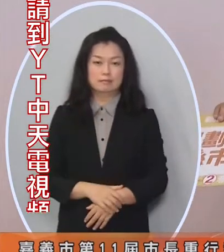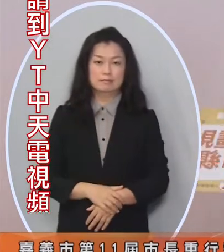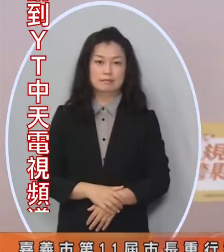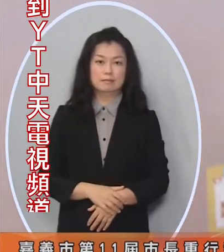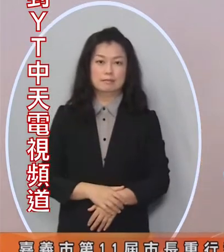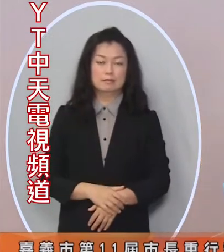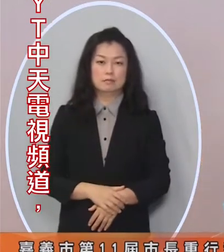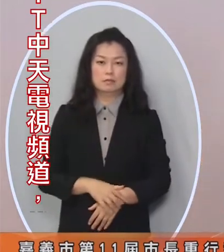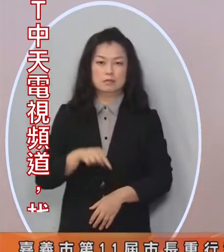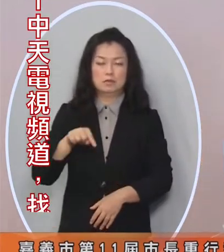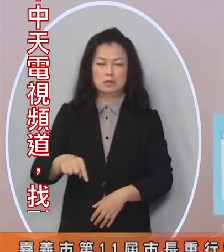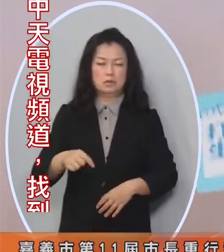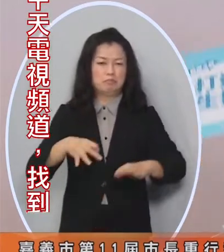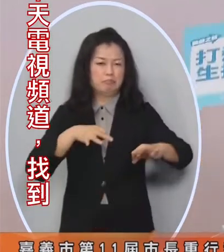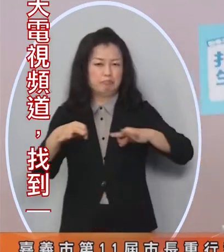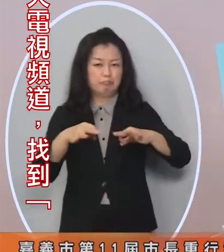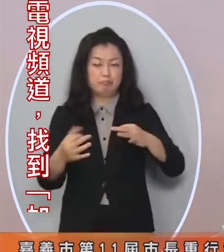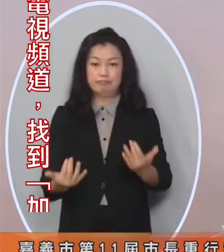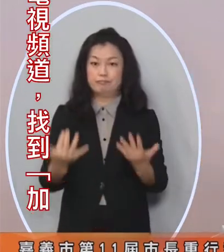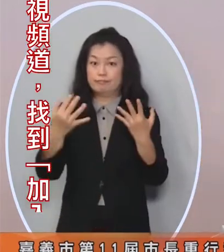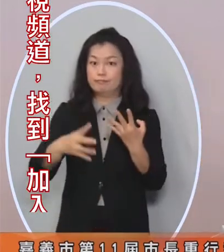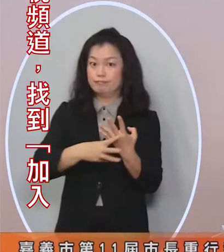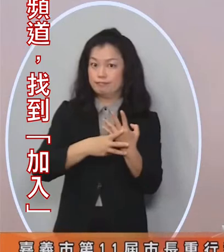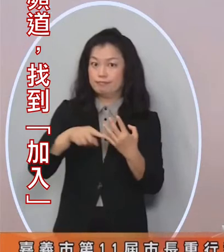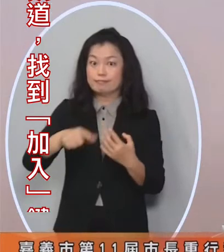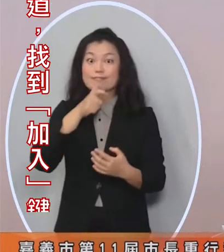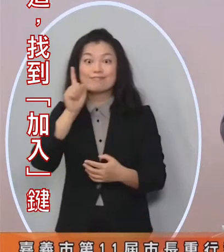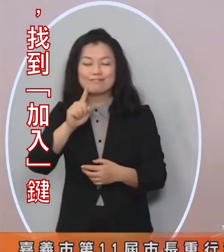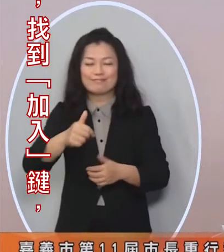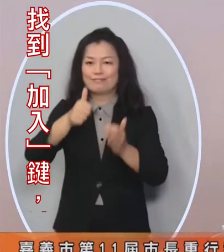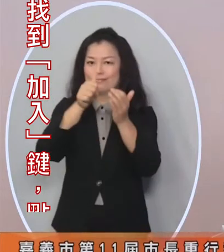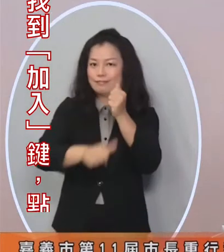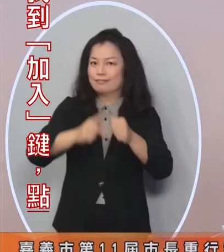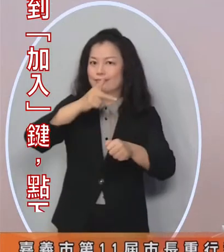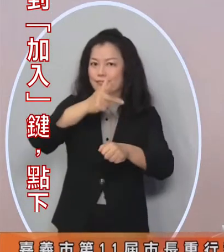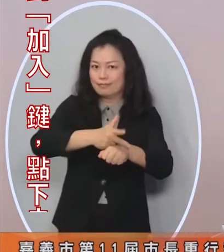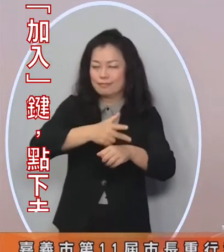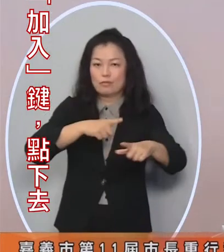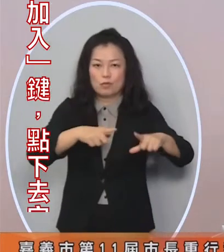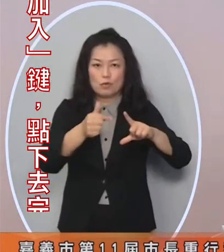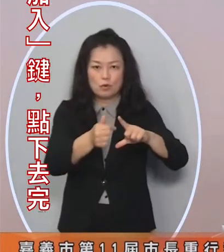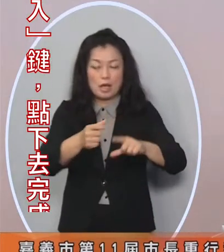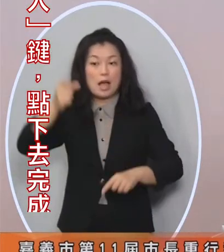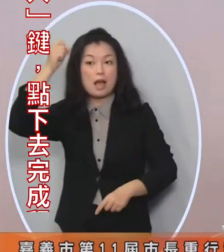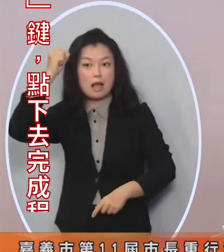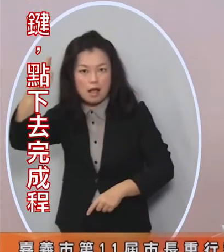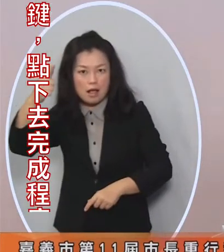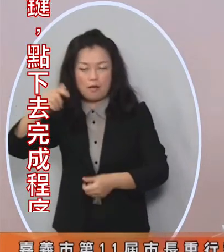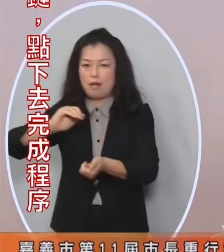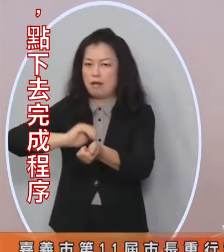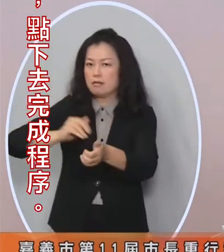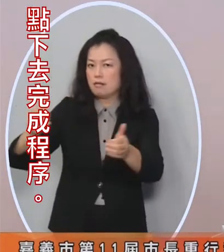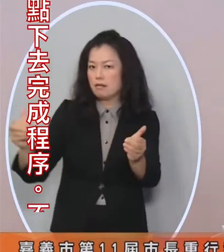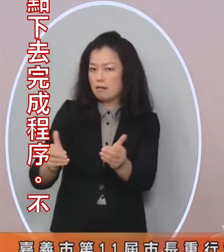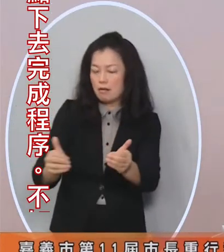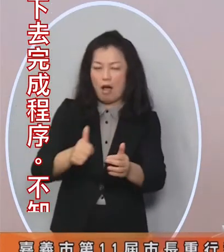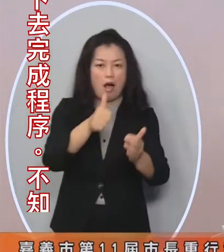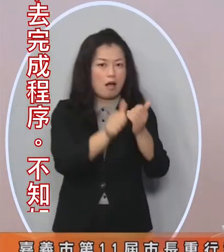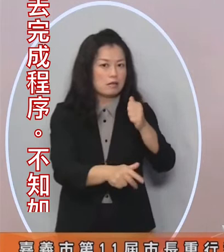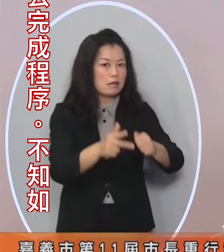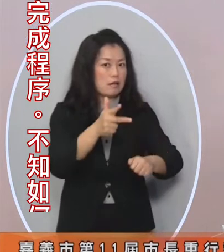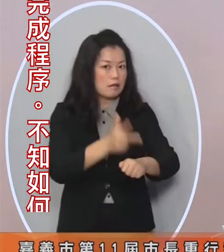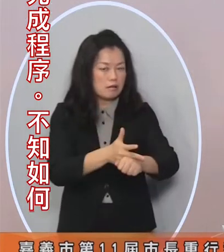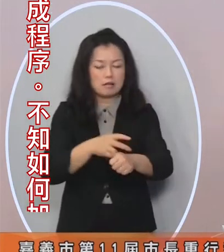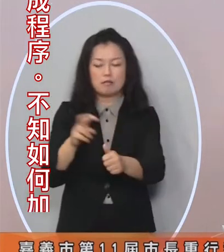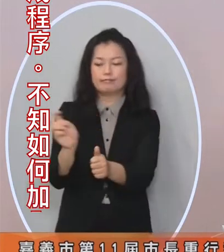造我们的产业，叫做生技园区，叫做智慧医疗生技照护园区。为什么这样讲？